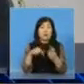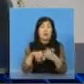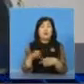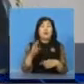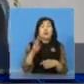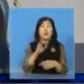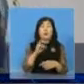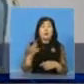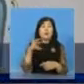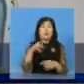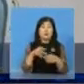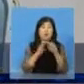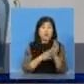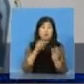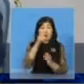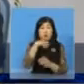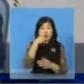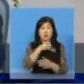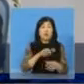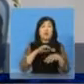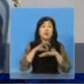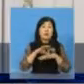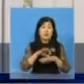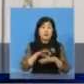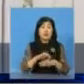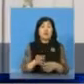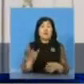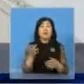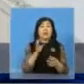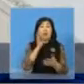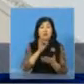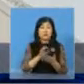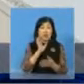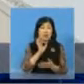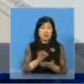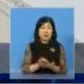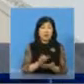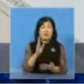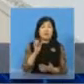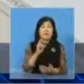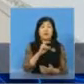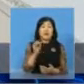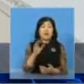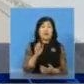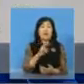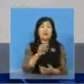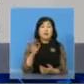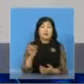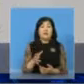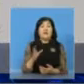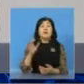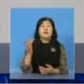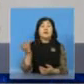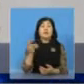компаниясының 2019 жылы Қазақстанда атқарған жұмыстарының есебі берілді. Сондай-ақ Вагит Алекперов жеңіс және